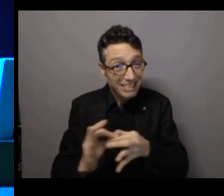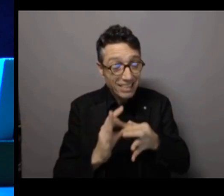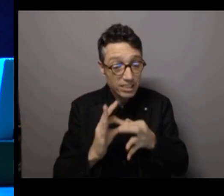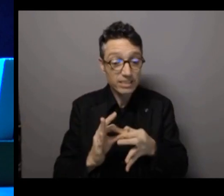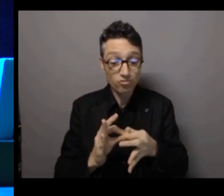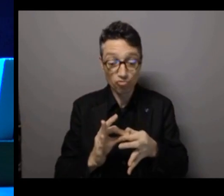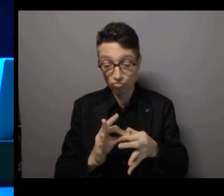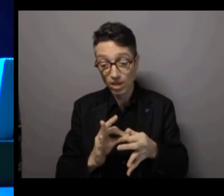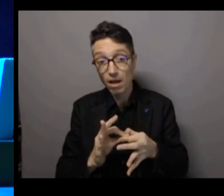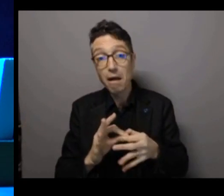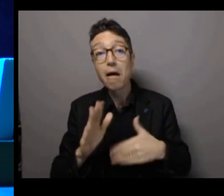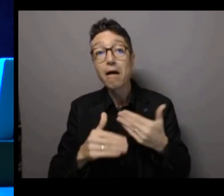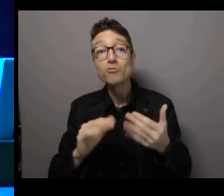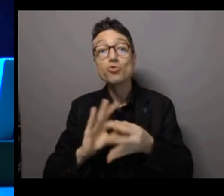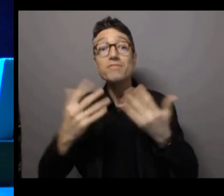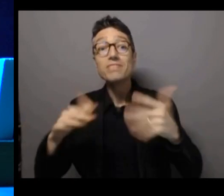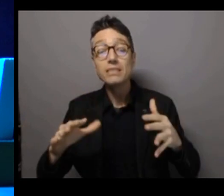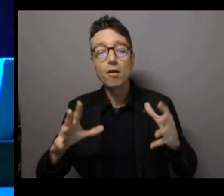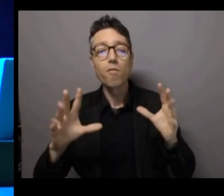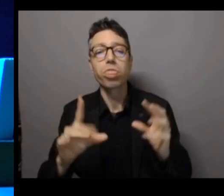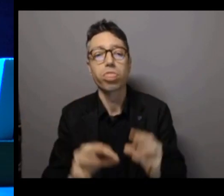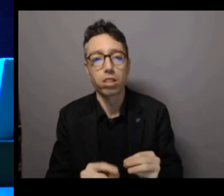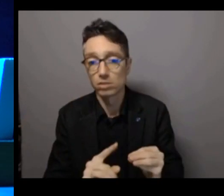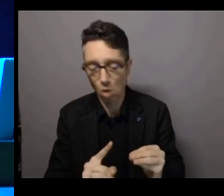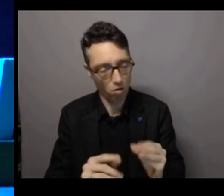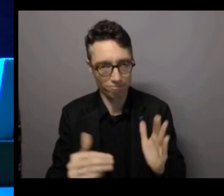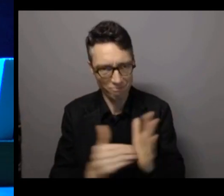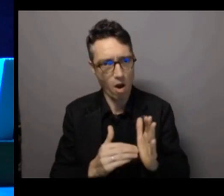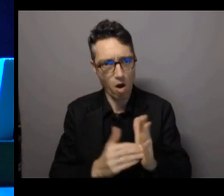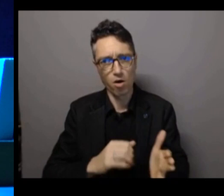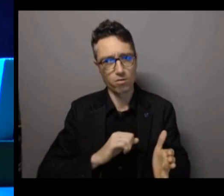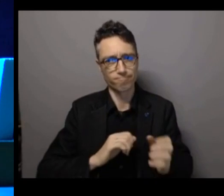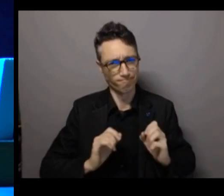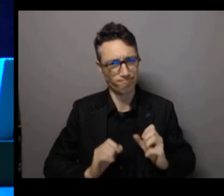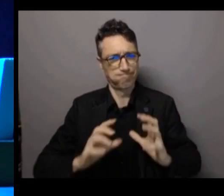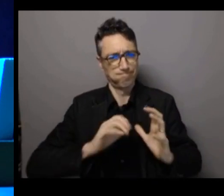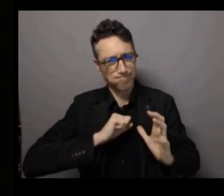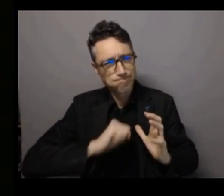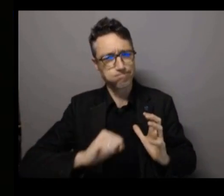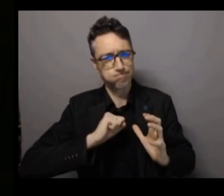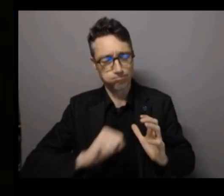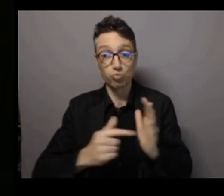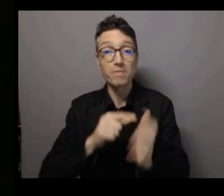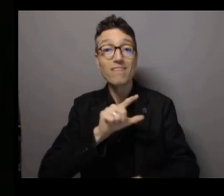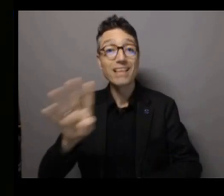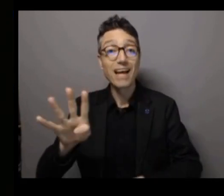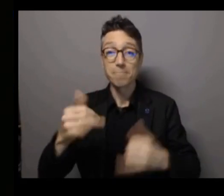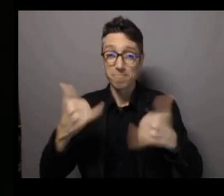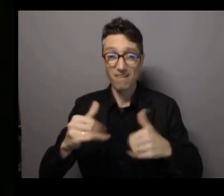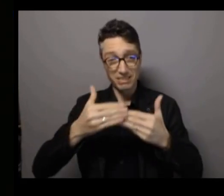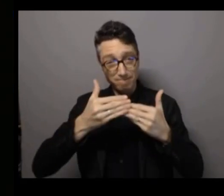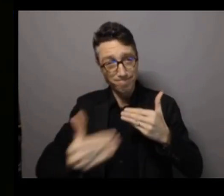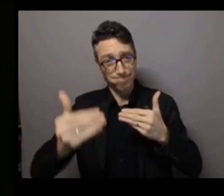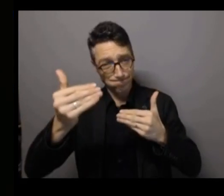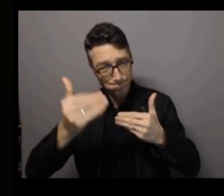fois, bien au-delà de 2024. Encore une fois, bien au-delà de 2024. L'enjeu de l'accessibilité est une véritable